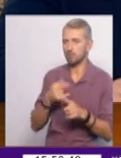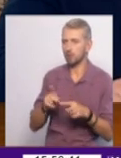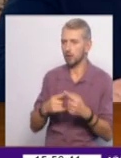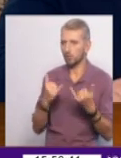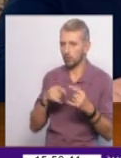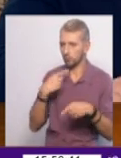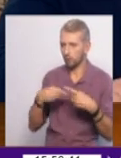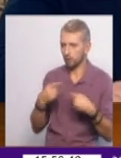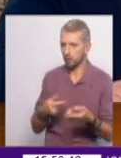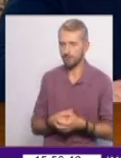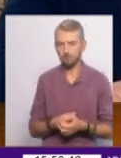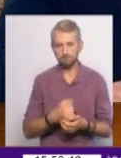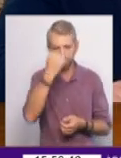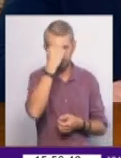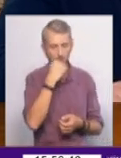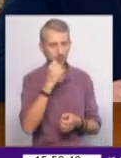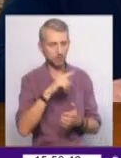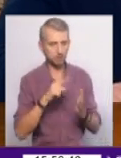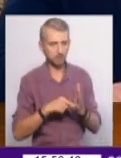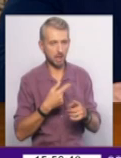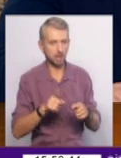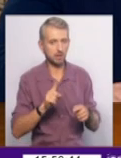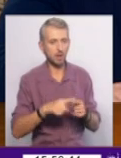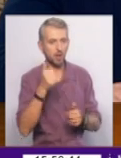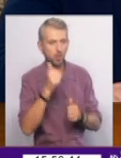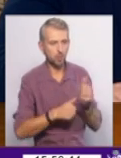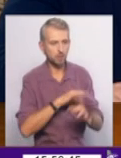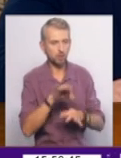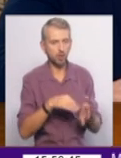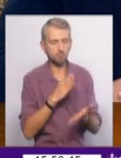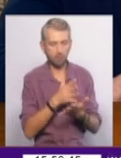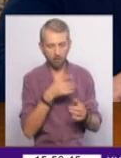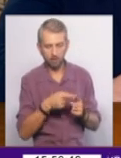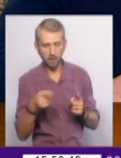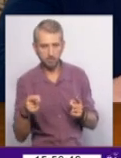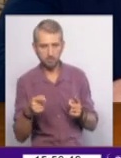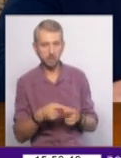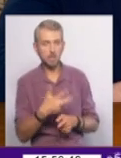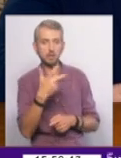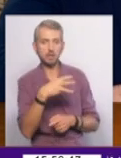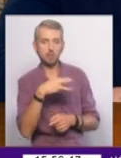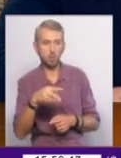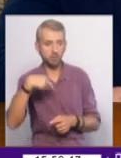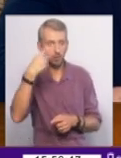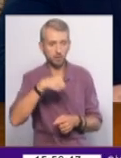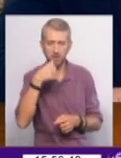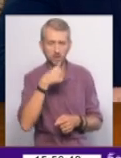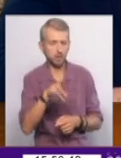з вами проговорили? Дякую за запитання. Дивіться, кожний проект має свої терміни. Тобто 300 мільйонів на наступний рік не